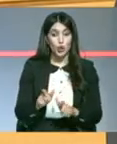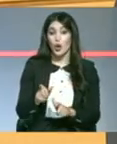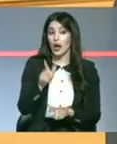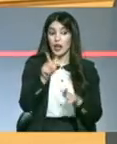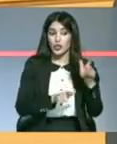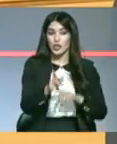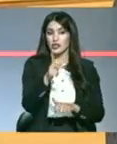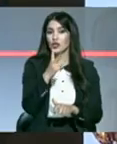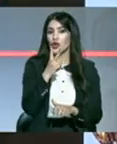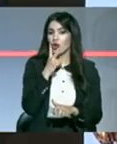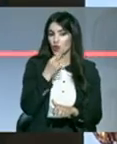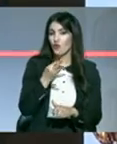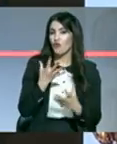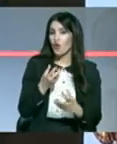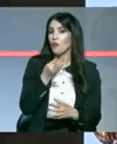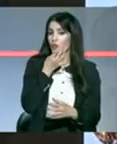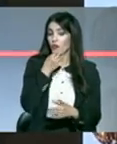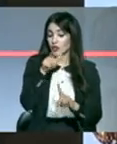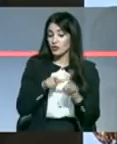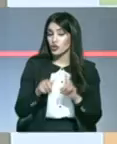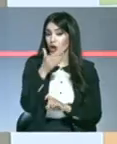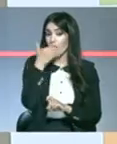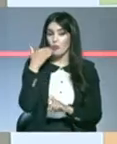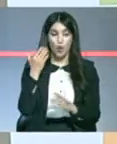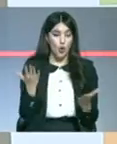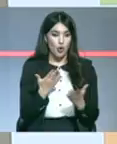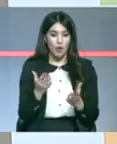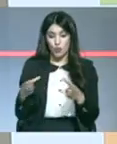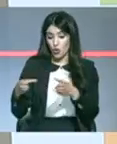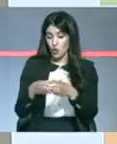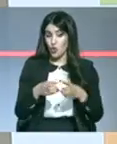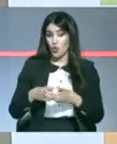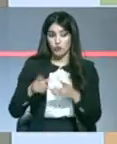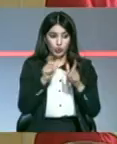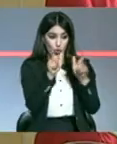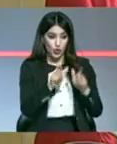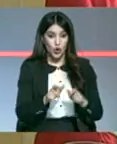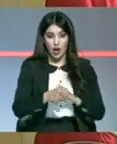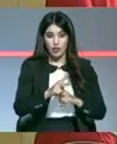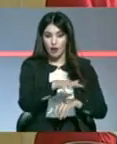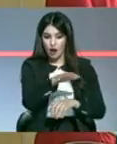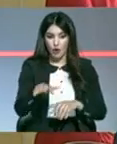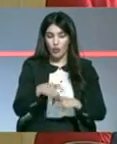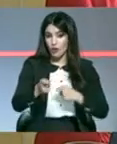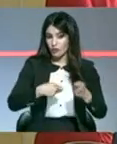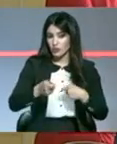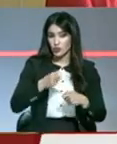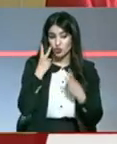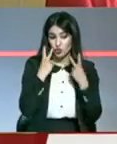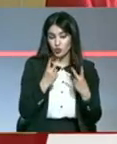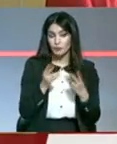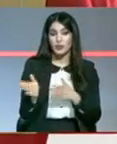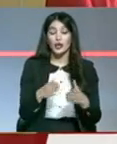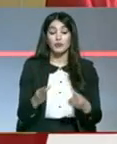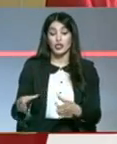الممارسات الاحتكاريه خلال شهر رمضان من خلال تعزيز نشاطها الرقابه قريبا احنا ب صخره اه حوالي